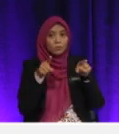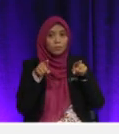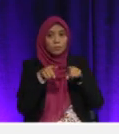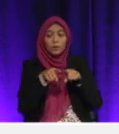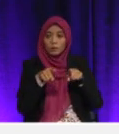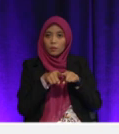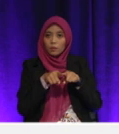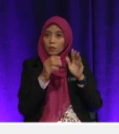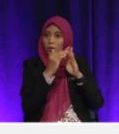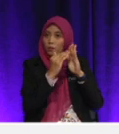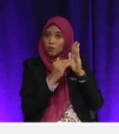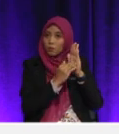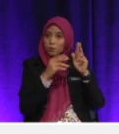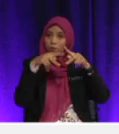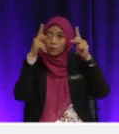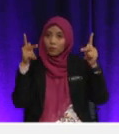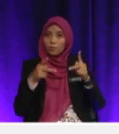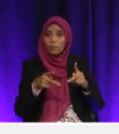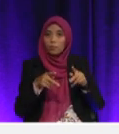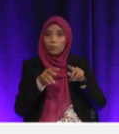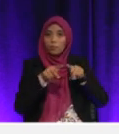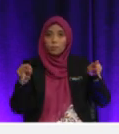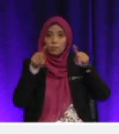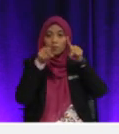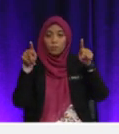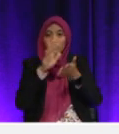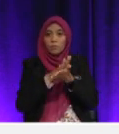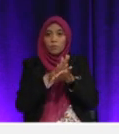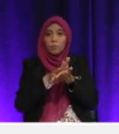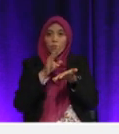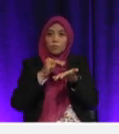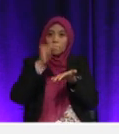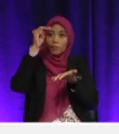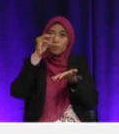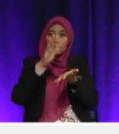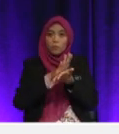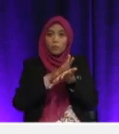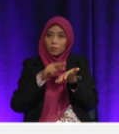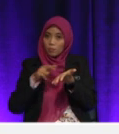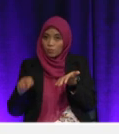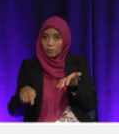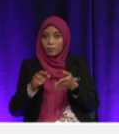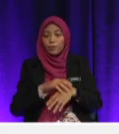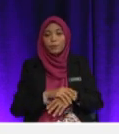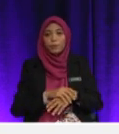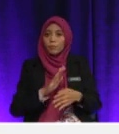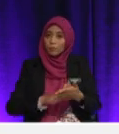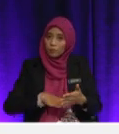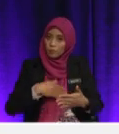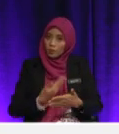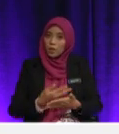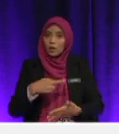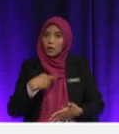dan pemeriksaan di peringkat rendah dan menengah ya supaya sama dan yang kedua melahirkan perasaan